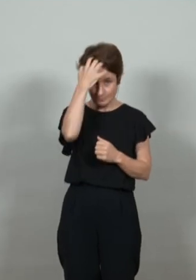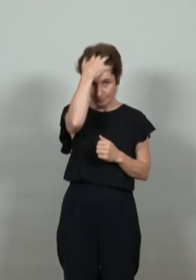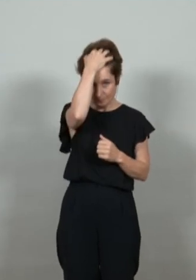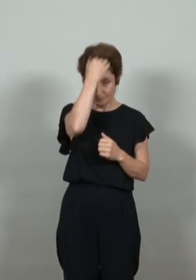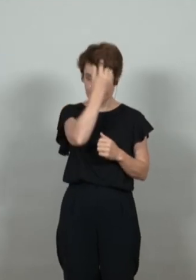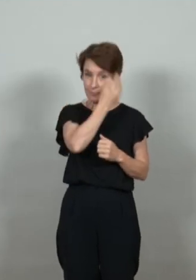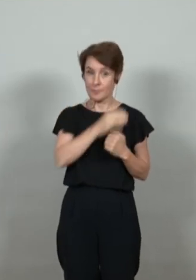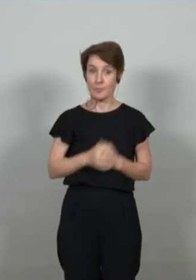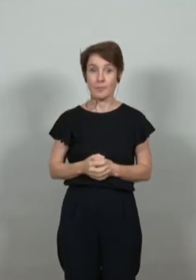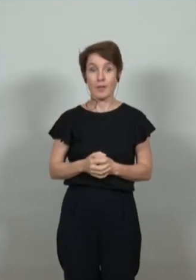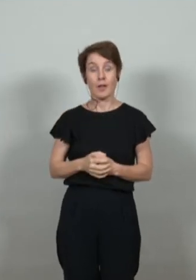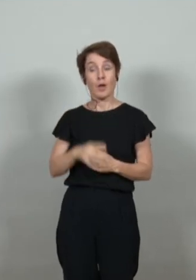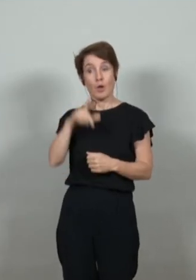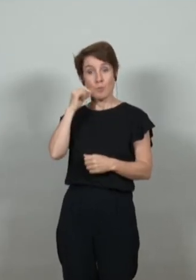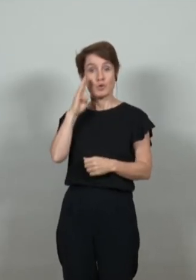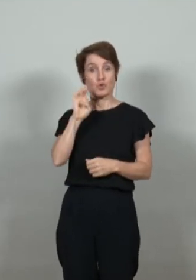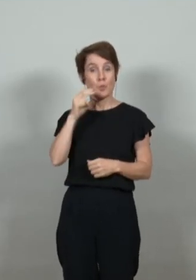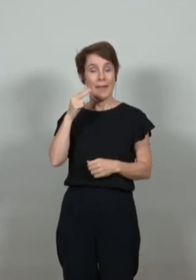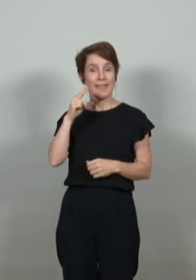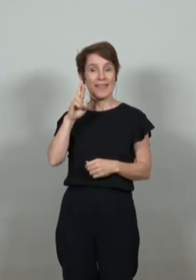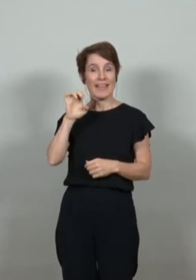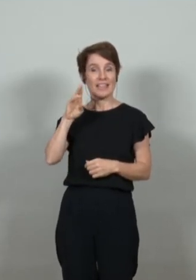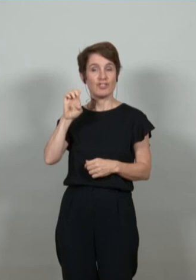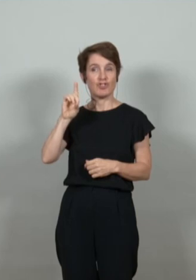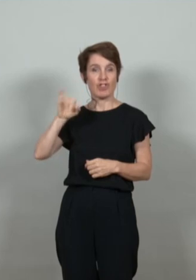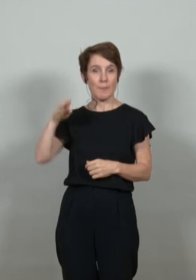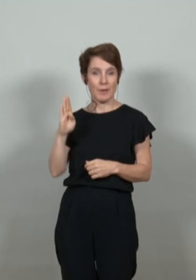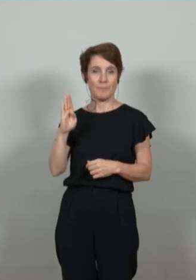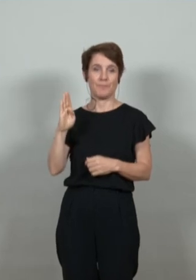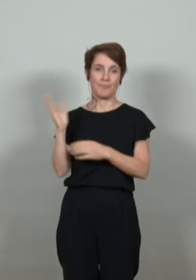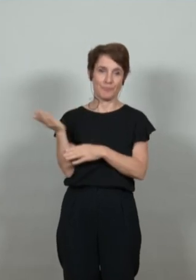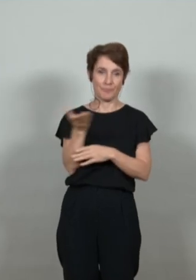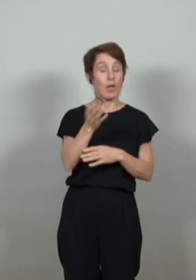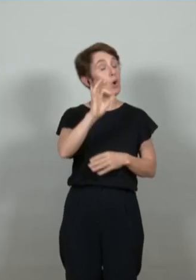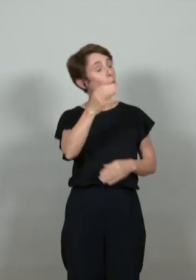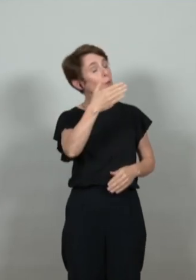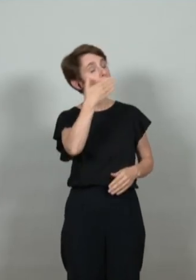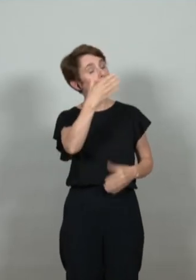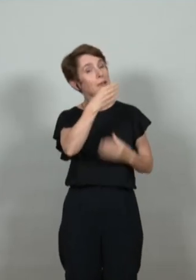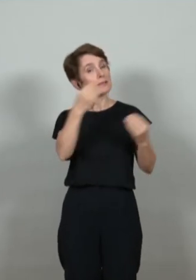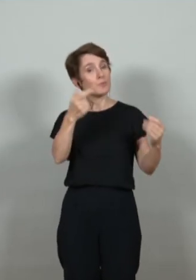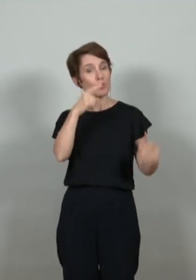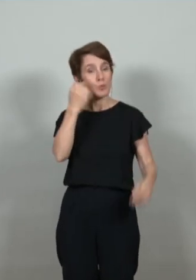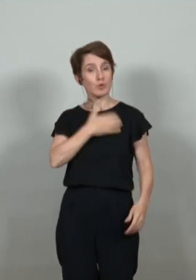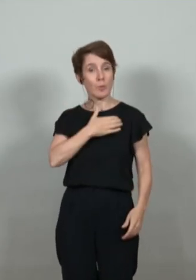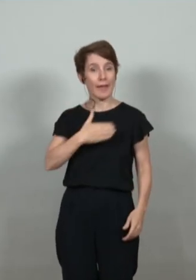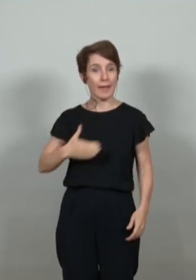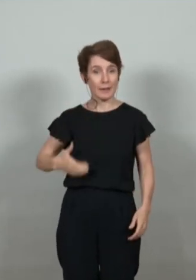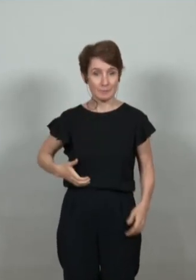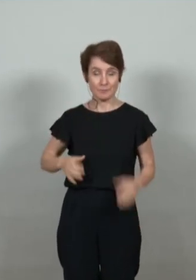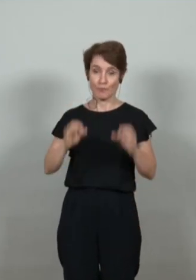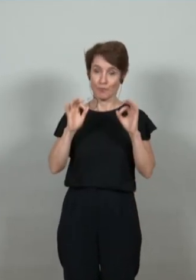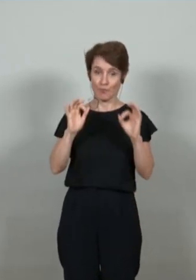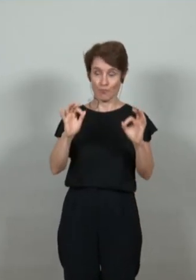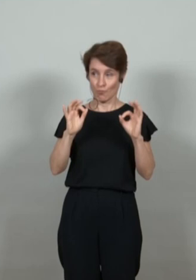et c'est Monsieur benry JEP qui l'expose au Conseil merci beaucoup Monsieur le Maire merci donc c'est bien effectivement donc un plan